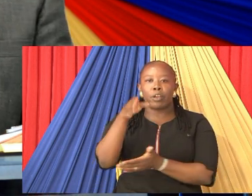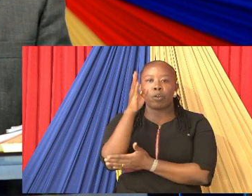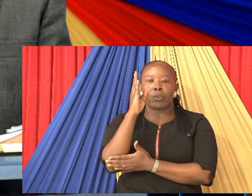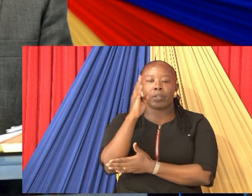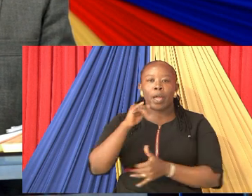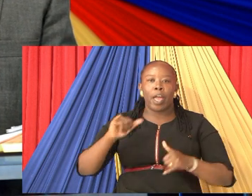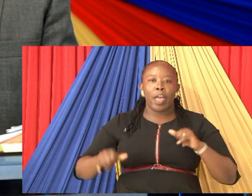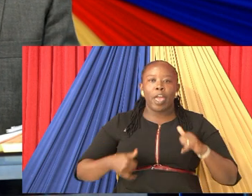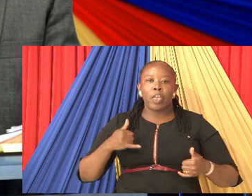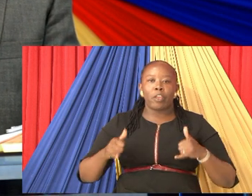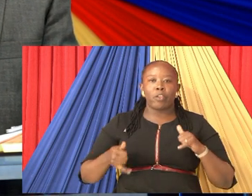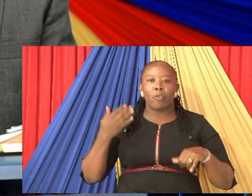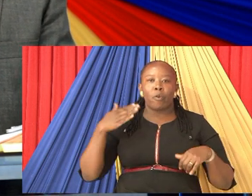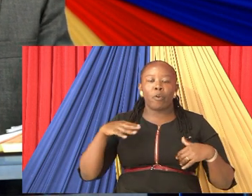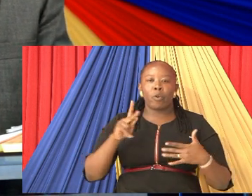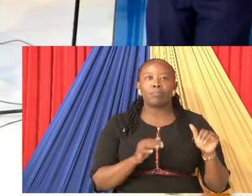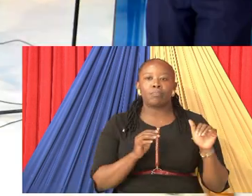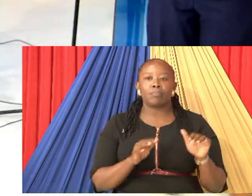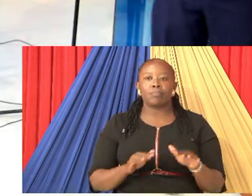Enjoy your week. Amen.